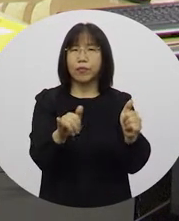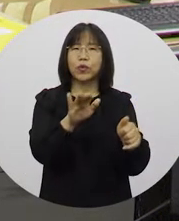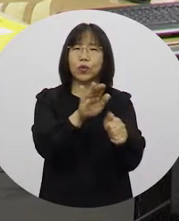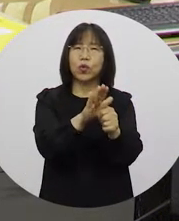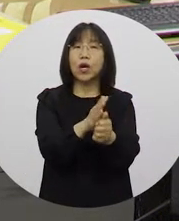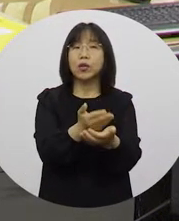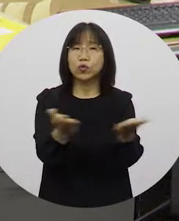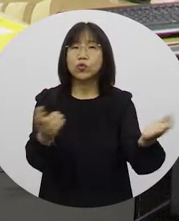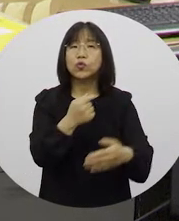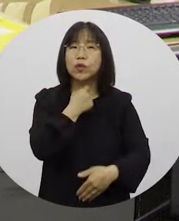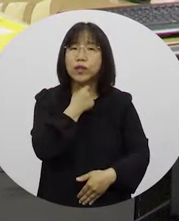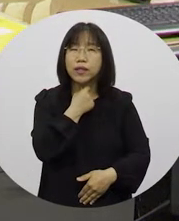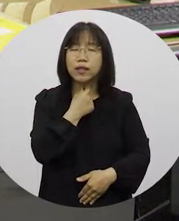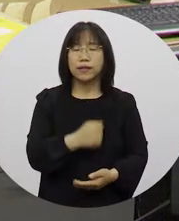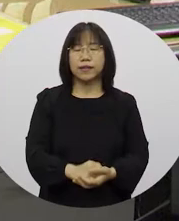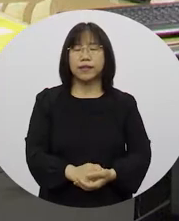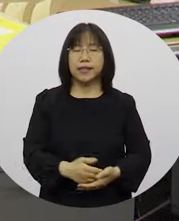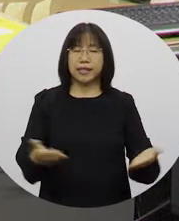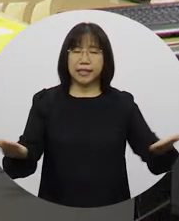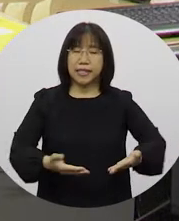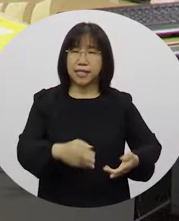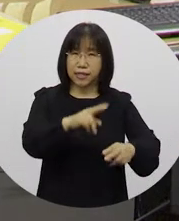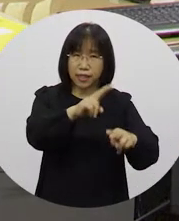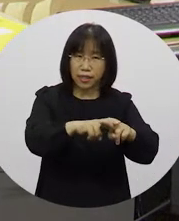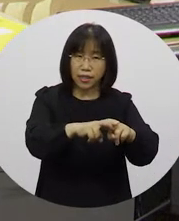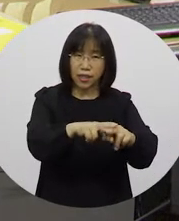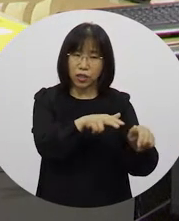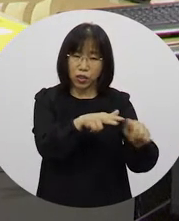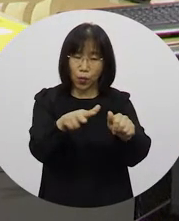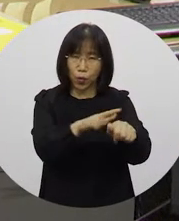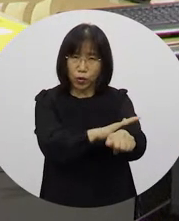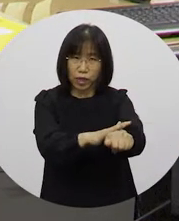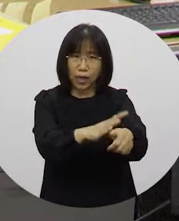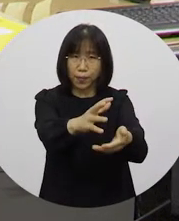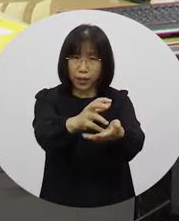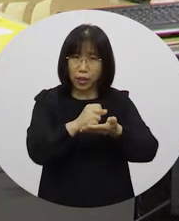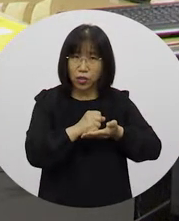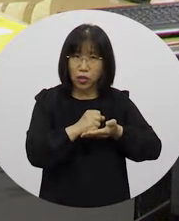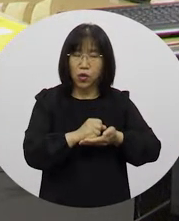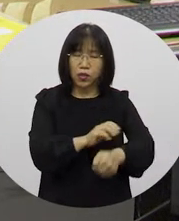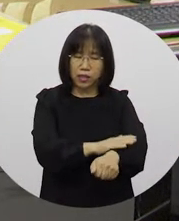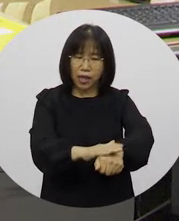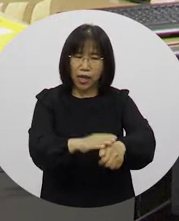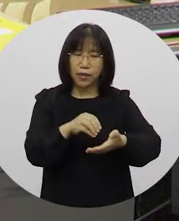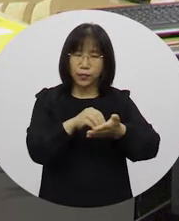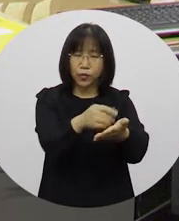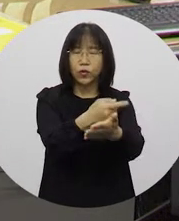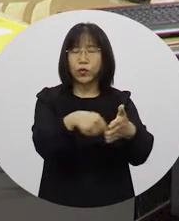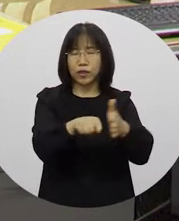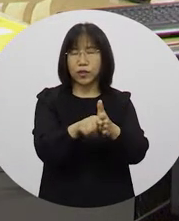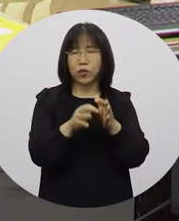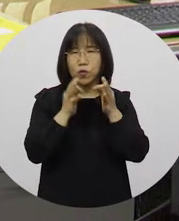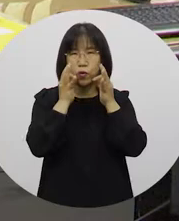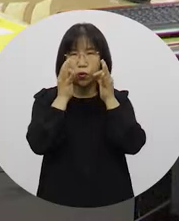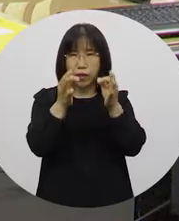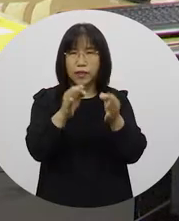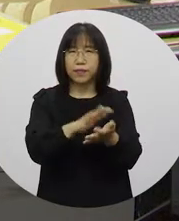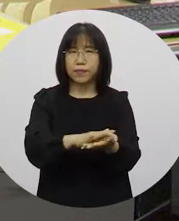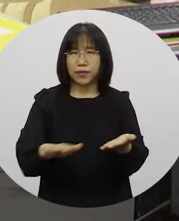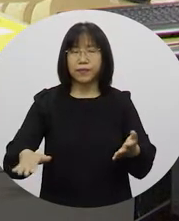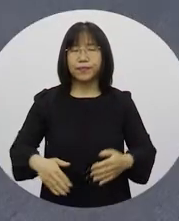바랍니다. 누구나 쉽고 빠르게 일자리에 대한 정보를 얻어 원하는 곳에 취직할 수 있도록 운영의 내실을